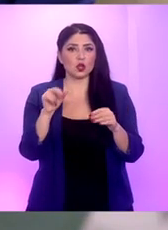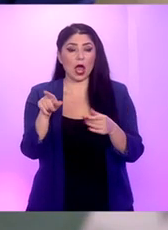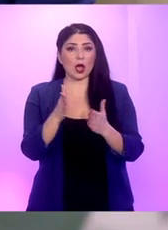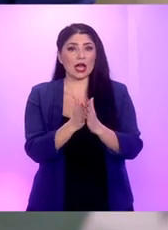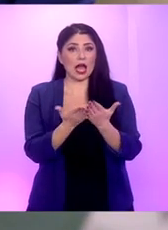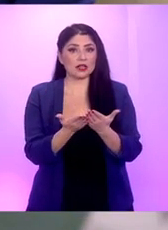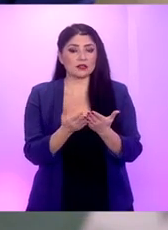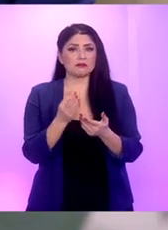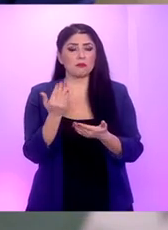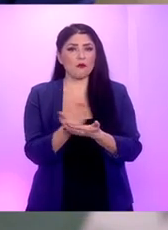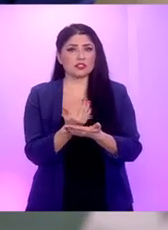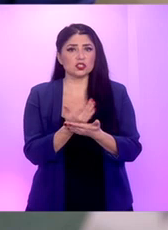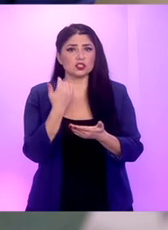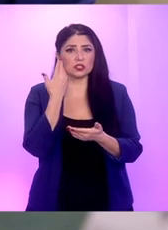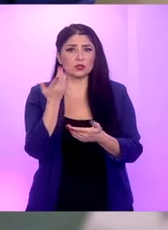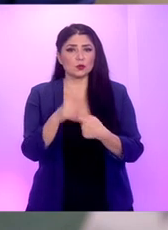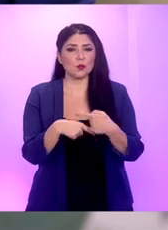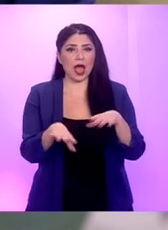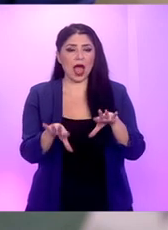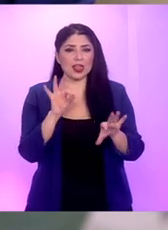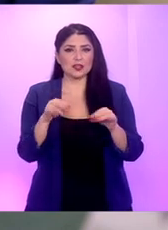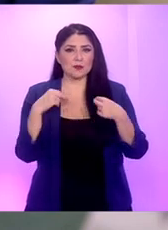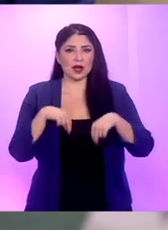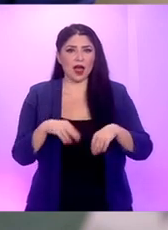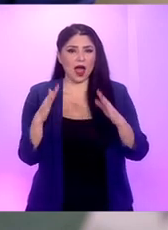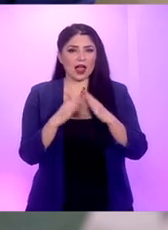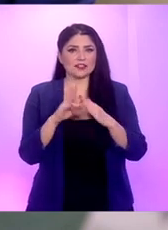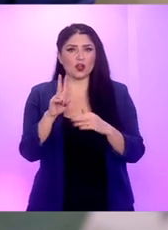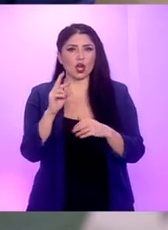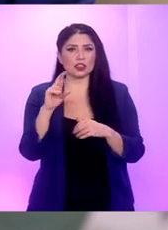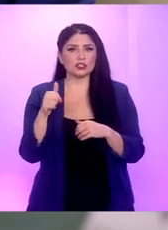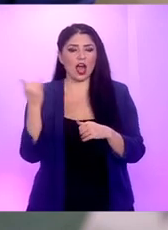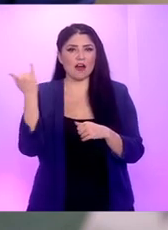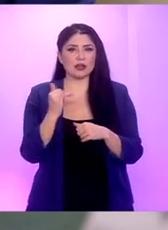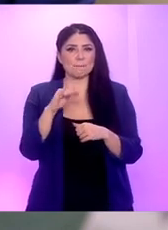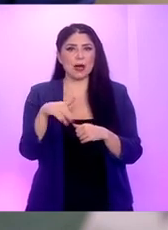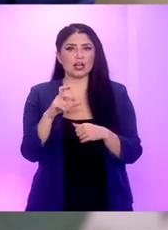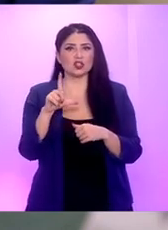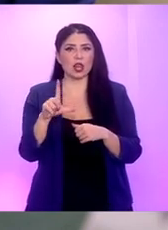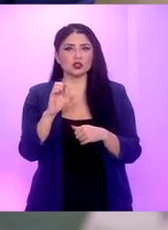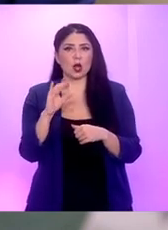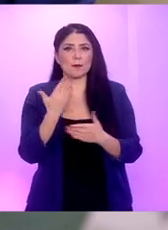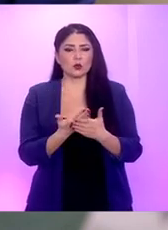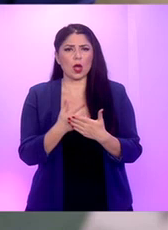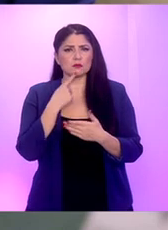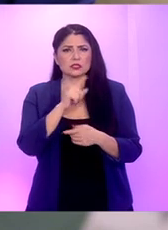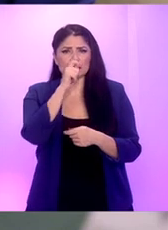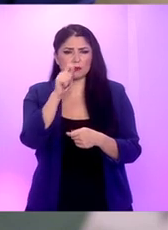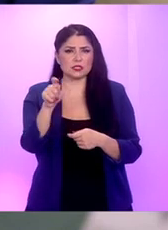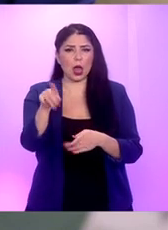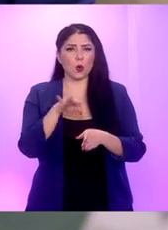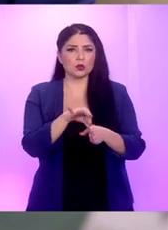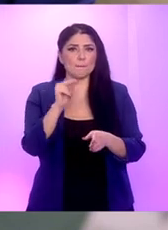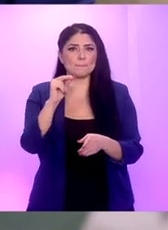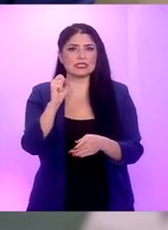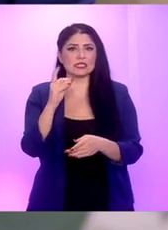Victoria. În carte este descris și momentul în care, după alegerile prezidențiale, acasă la Viorica Dăncilă a venit Marcel Ciolacu pentru a o convinge să demisioneze